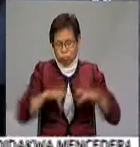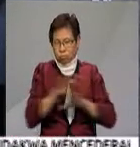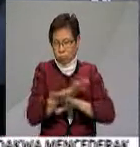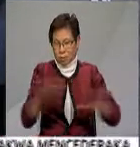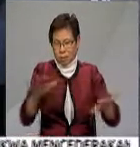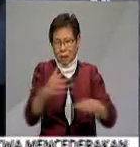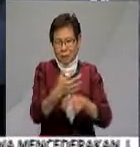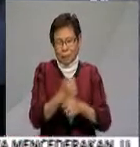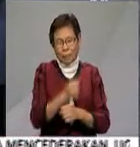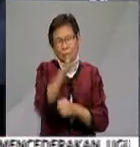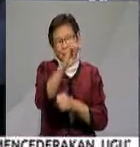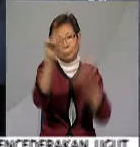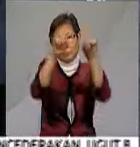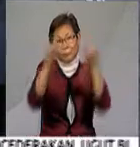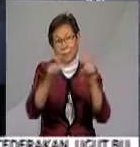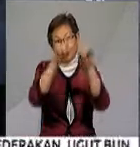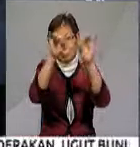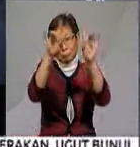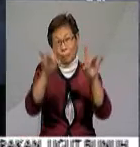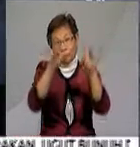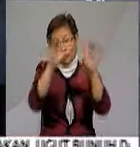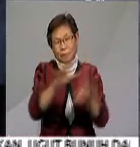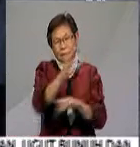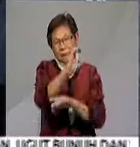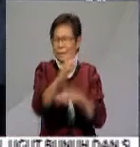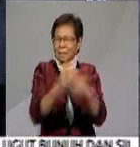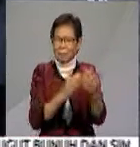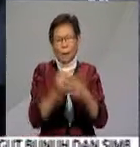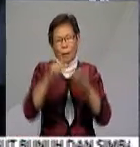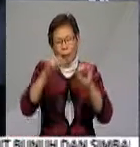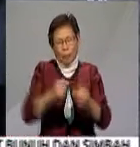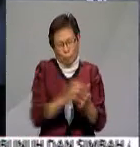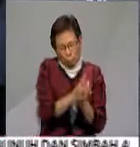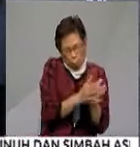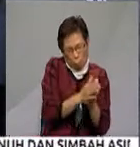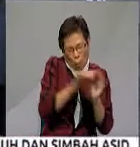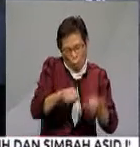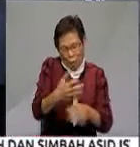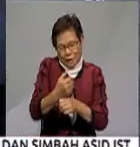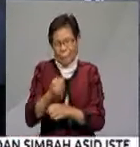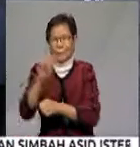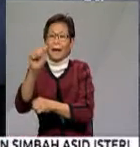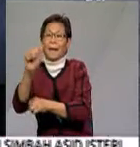dapat C dalam peperiksaan pertengahan tahun. Kamu boleh dapat A kalau kamu usaha.